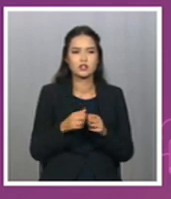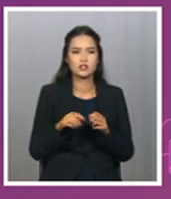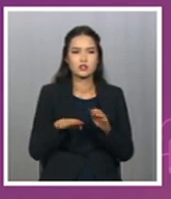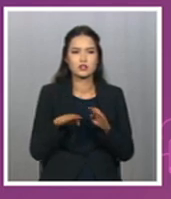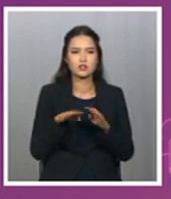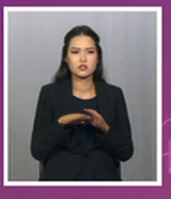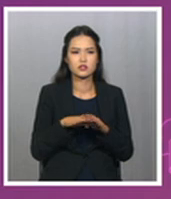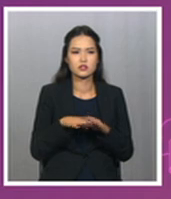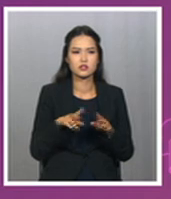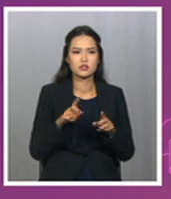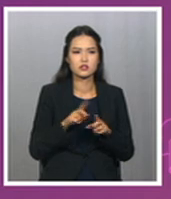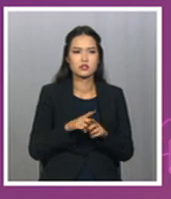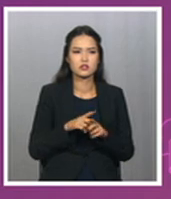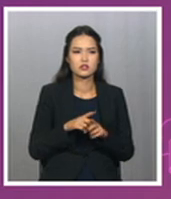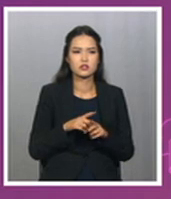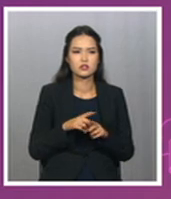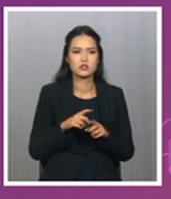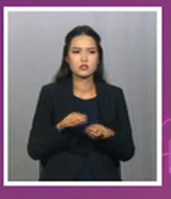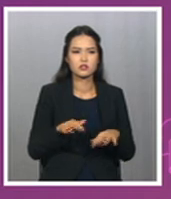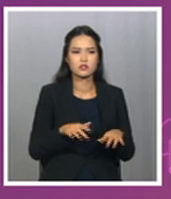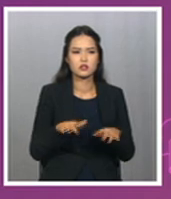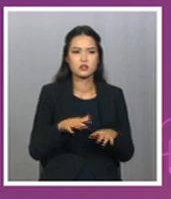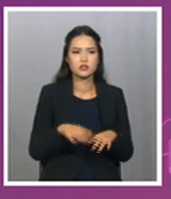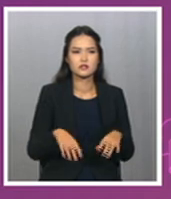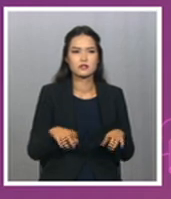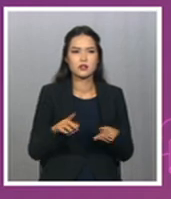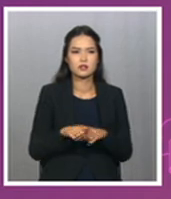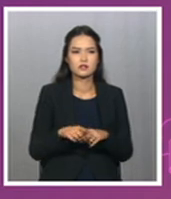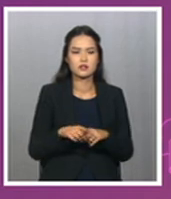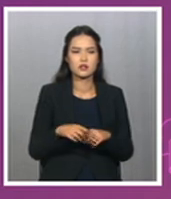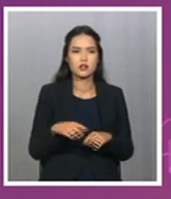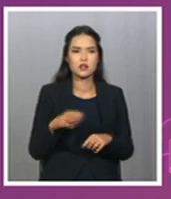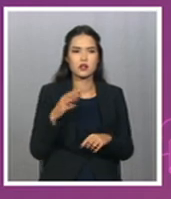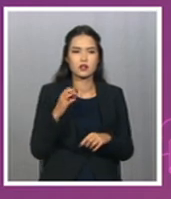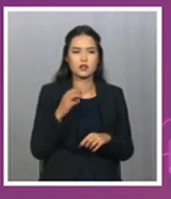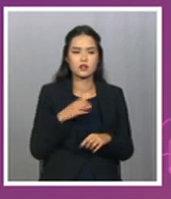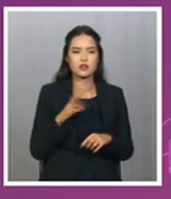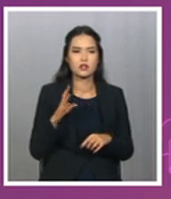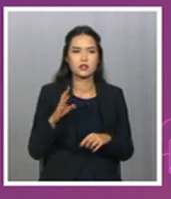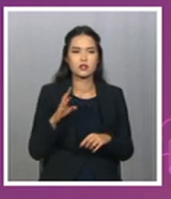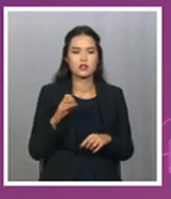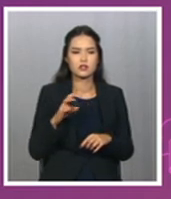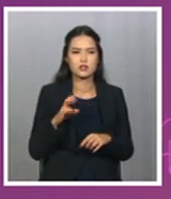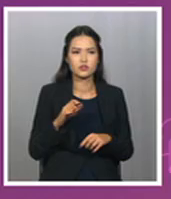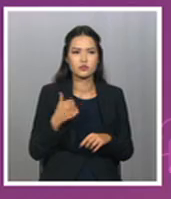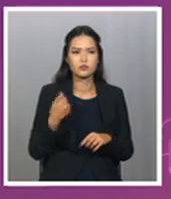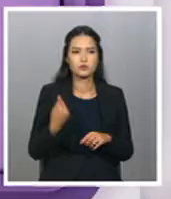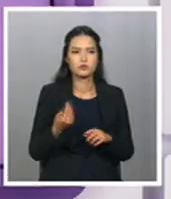перпендикуляр бағытта қозғаймыз. Осылайша алынатын қисық сызық синусоидты болып табылады.